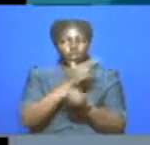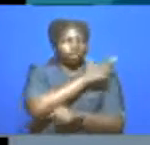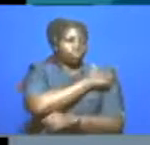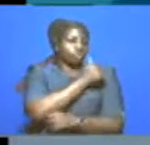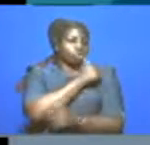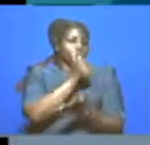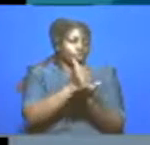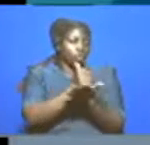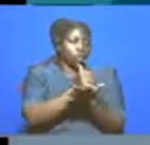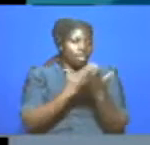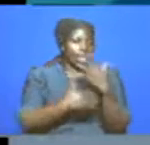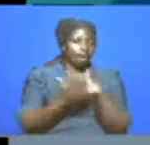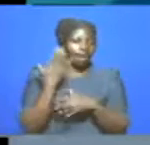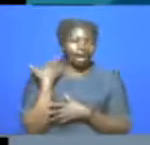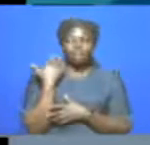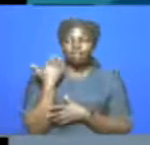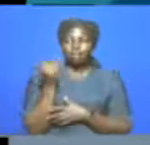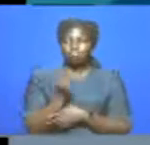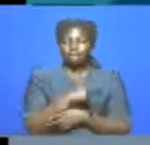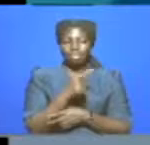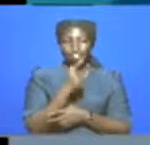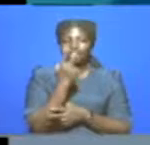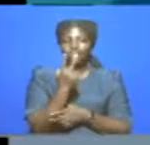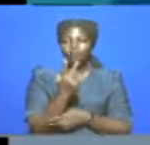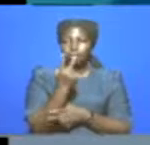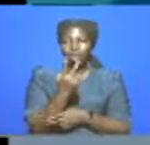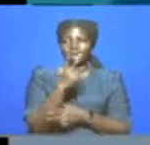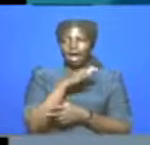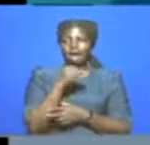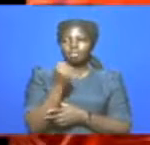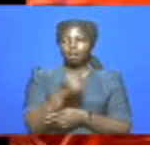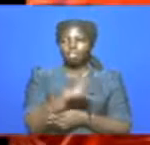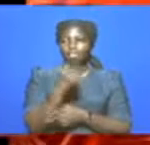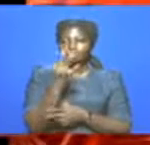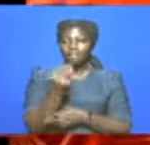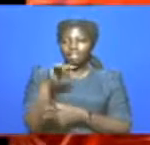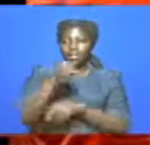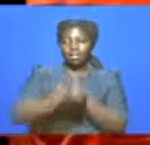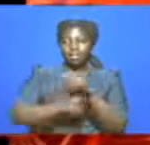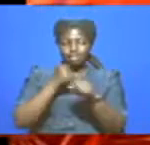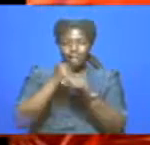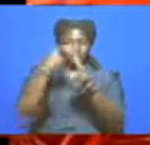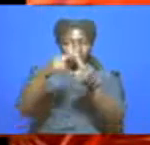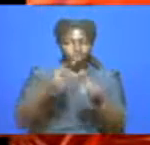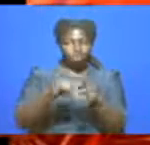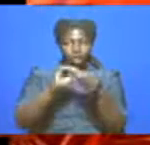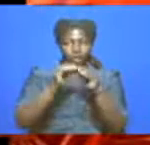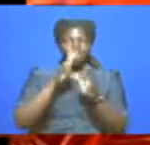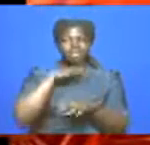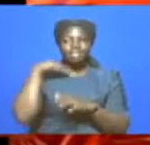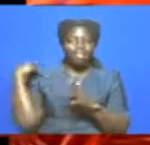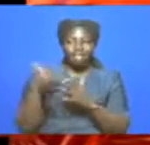afya katika miezi ya Februari na Machi mwaka huu. Jumla ya vifo nchini kufikia sasa ni watu